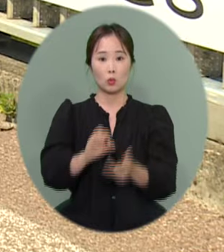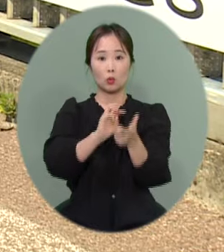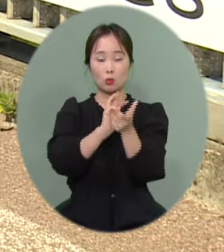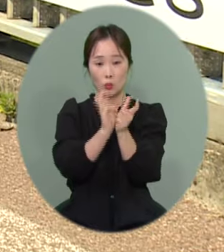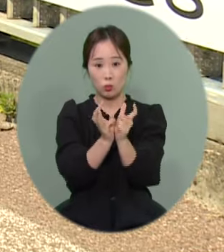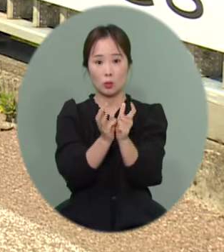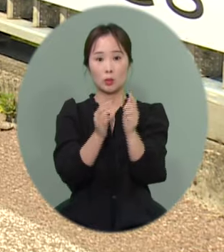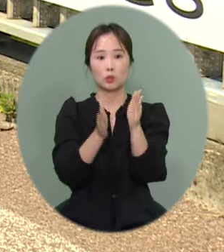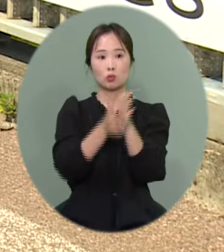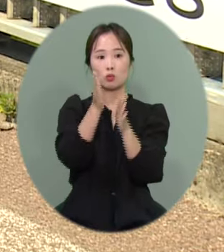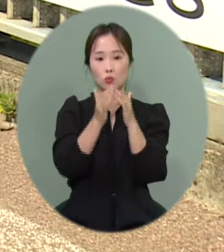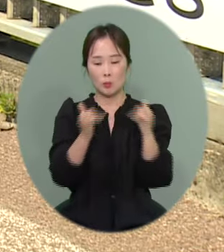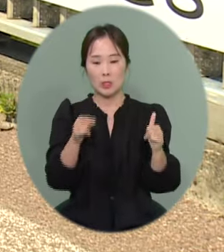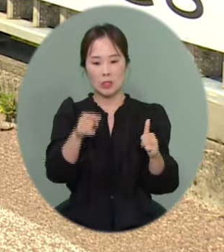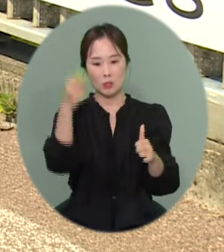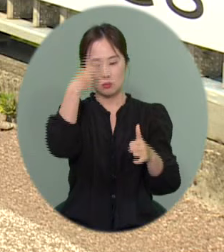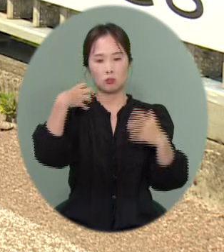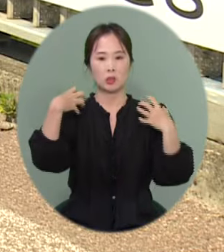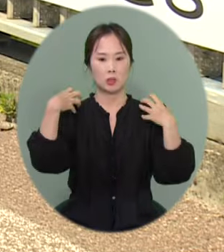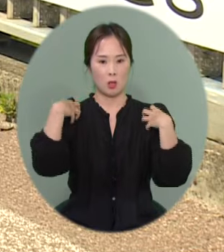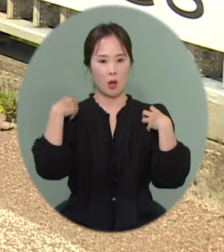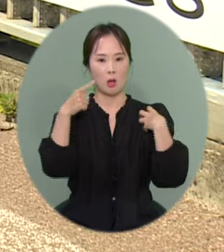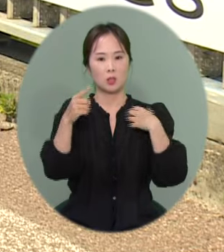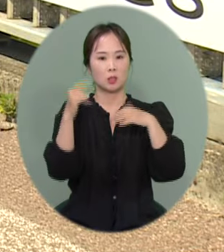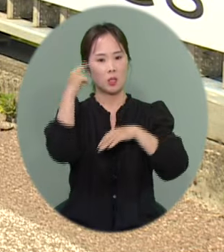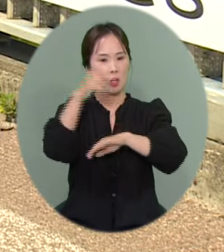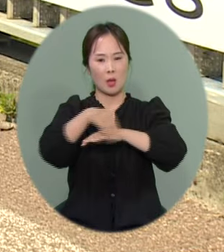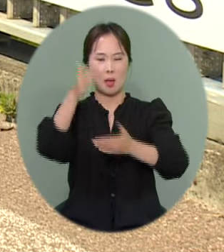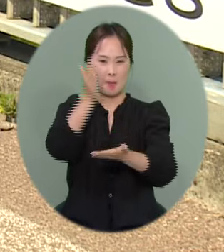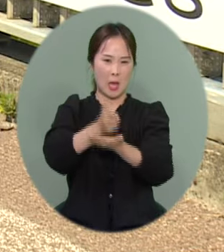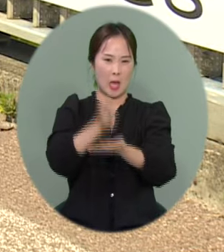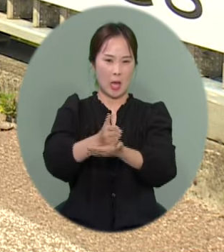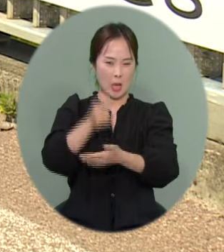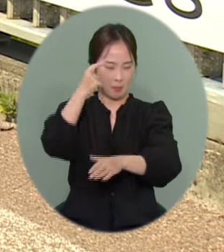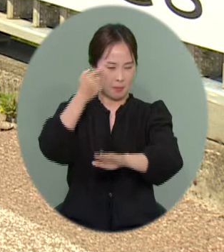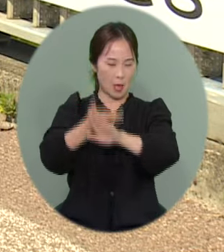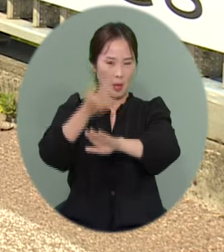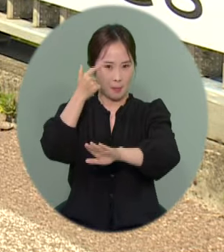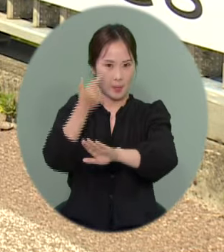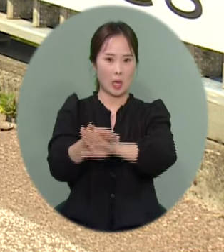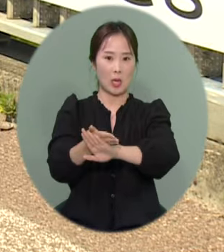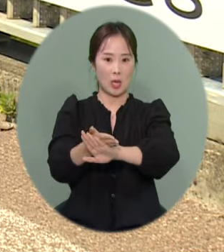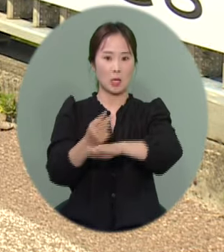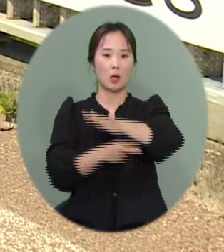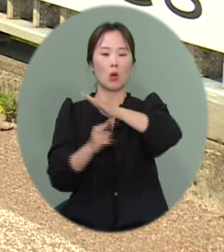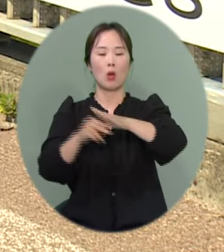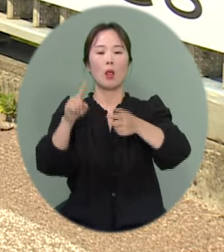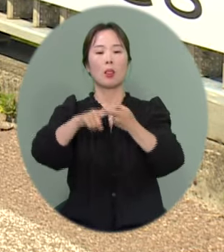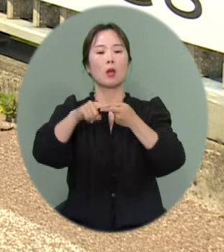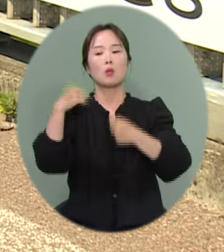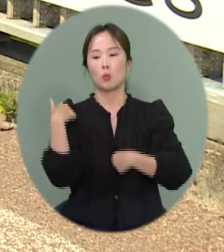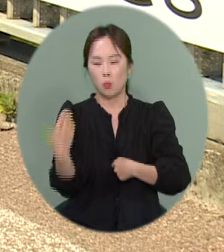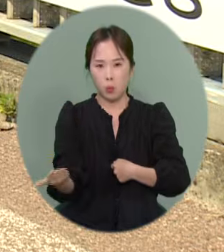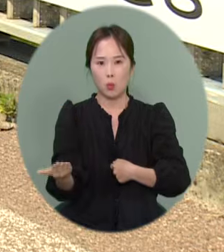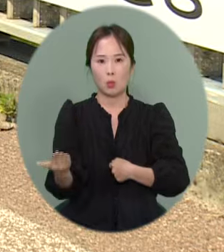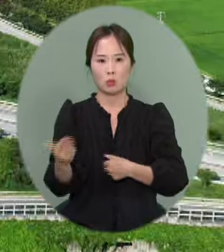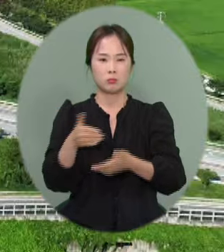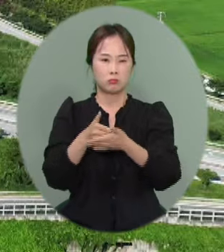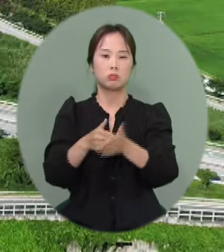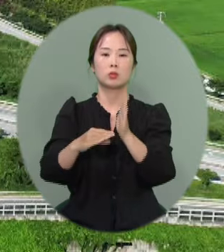주민들은 익산지방 국토관리청의 서시교 철거 계획을 모두 반대하며 이 서시교를 그대로 둘 것을 요구하고